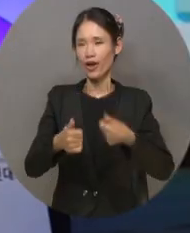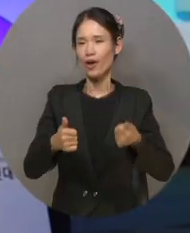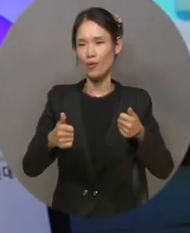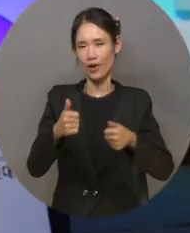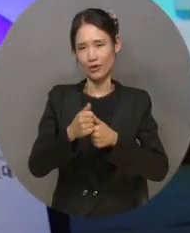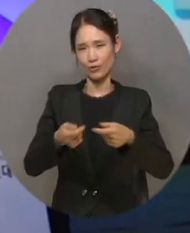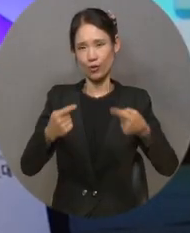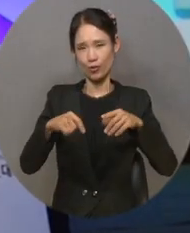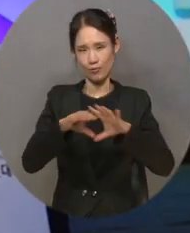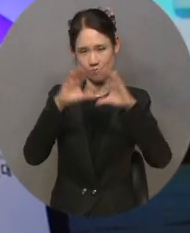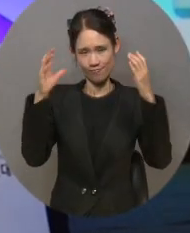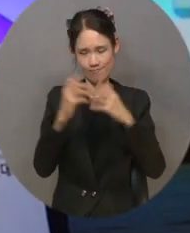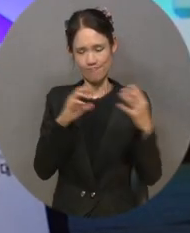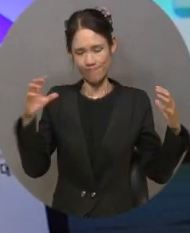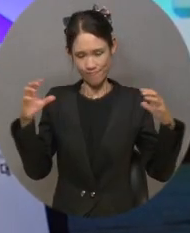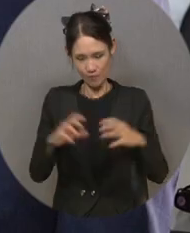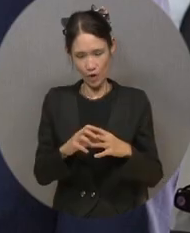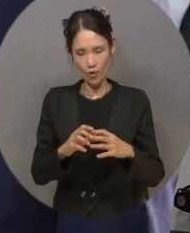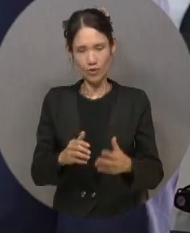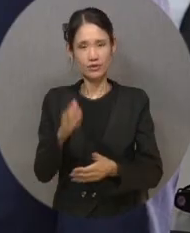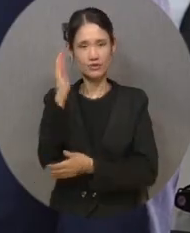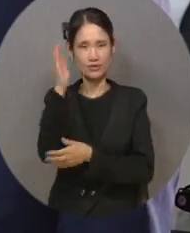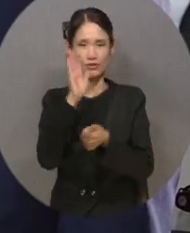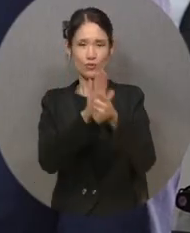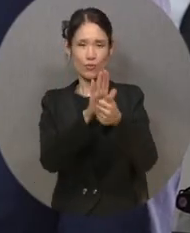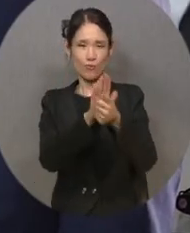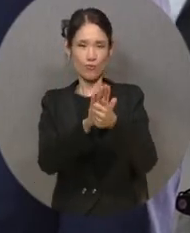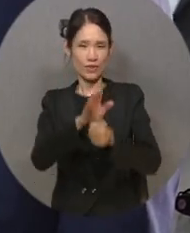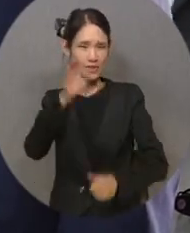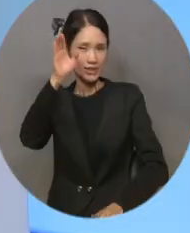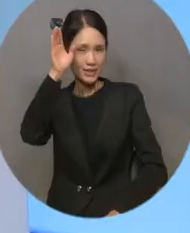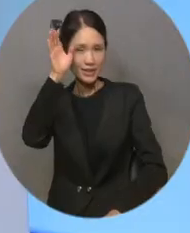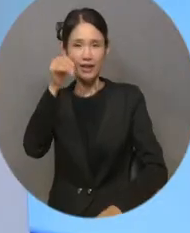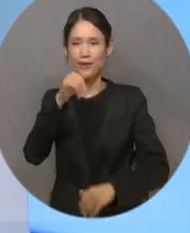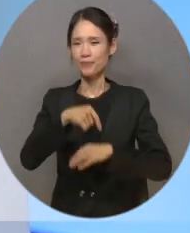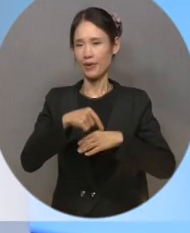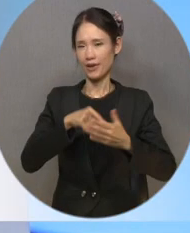장애인을 하나로 모으는데 기여할 것이라는 기대감을 나타냈습니다